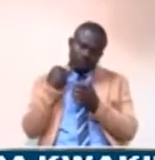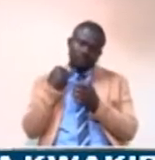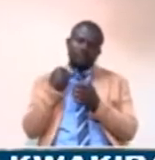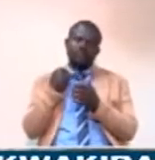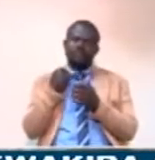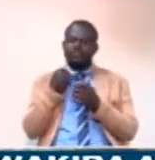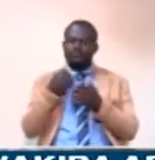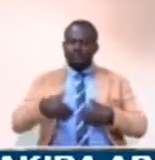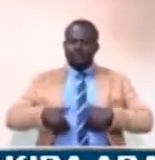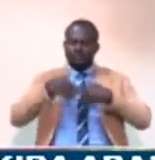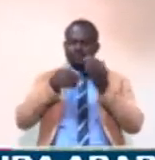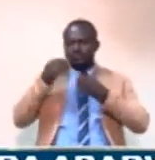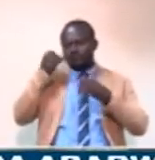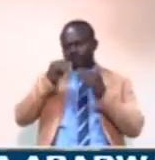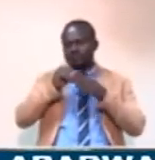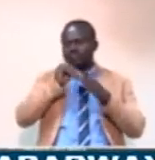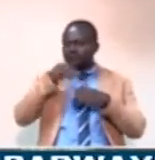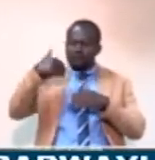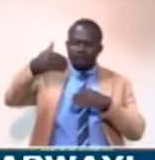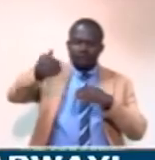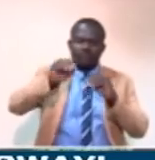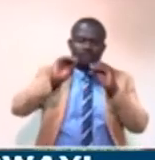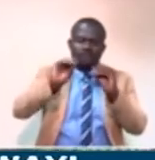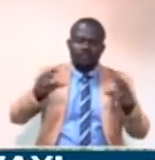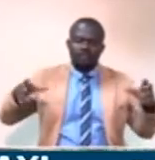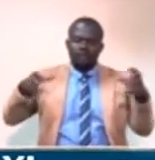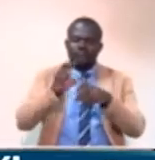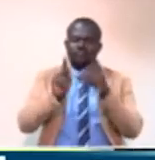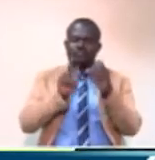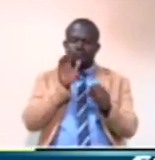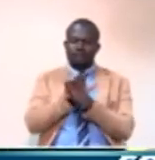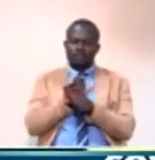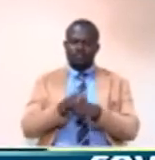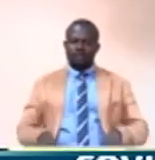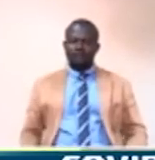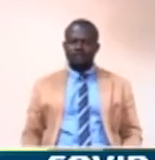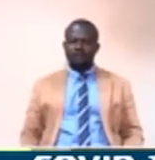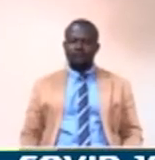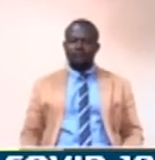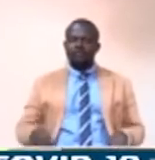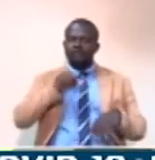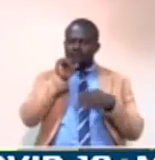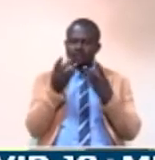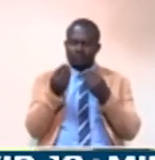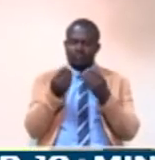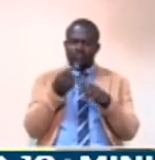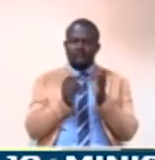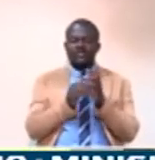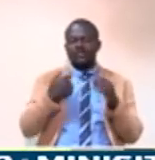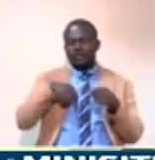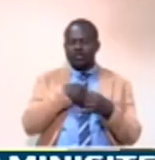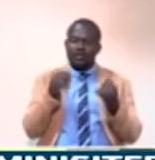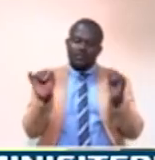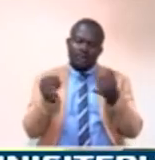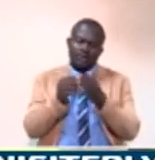rw'abakorerabushake, nubwo ngo badahwema kwigisha abagana ahahurira abantu benshi. Ntabwo byoroshye ariko nyine umuntu